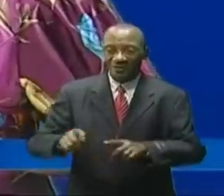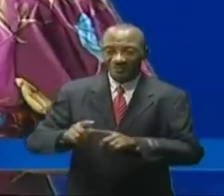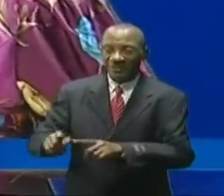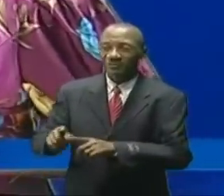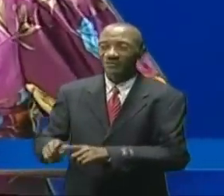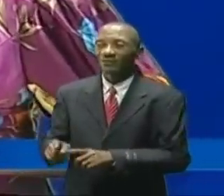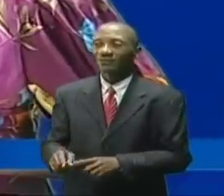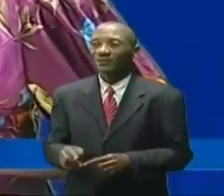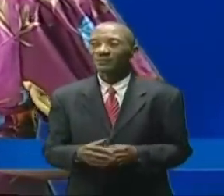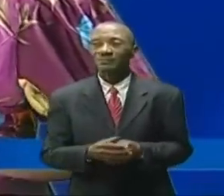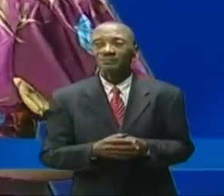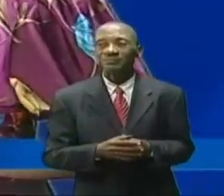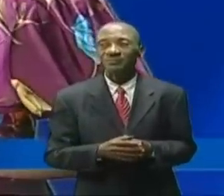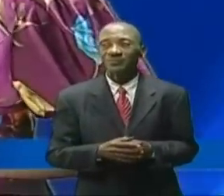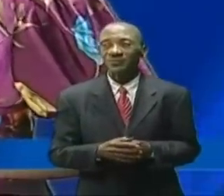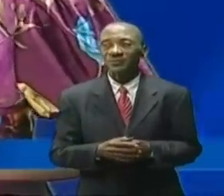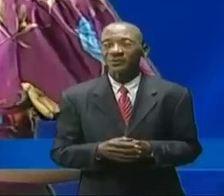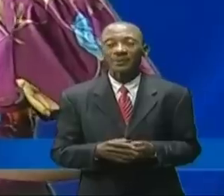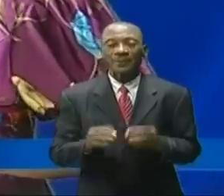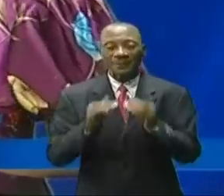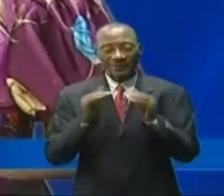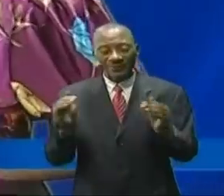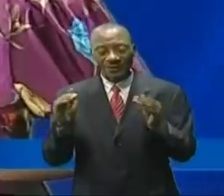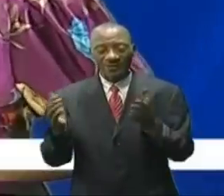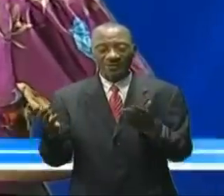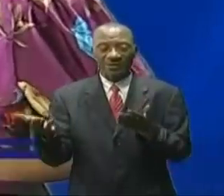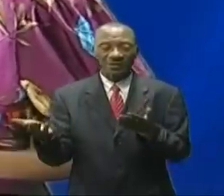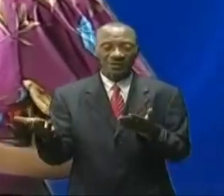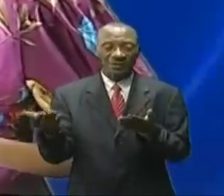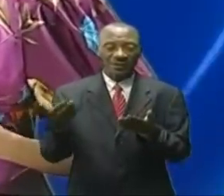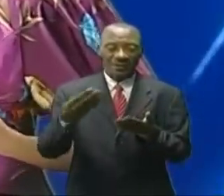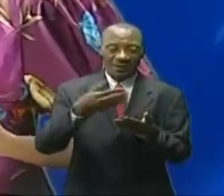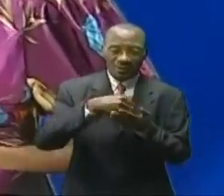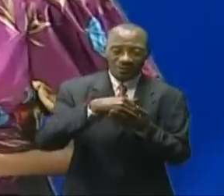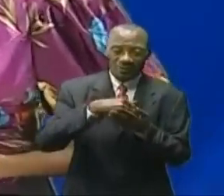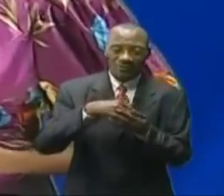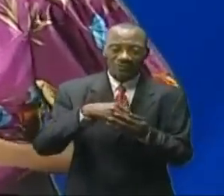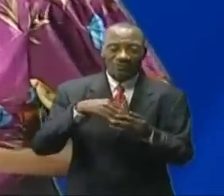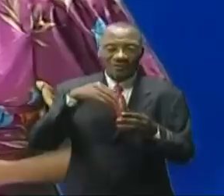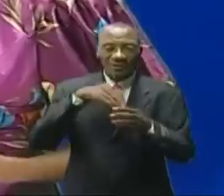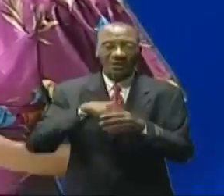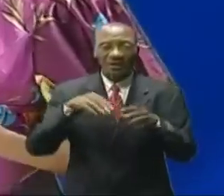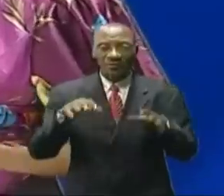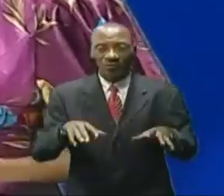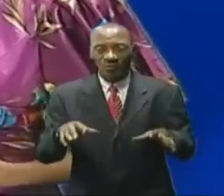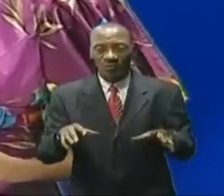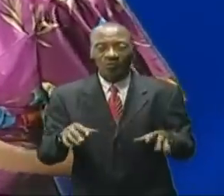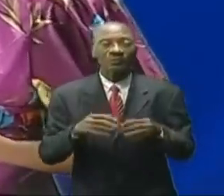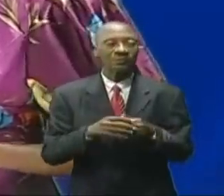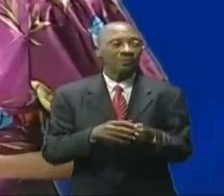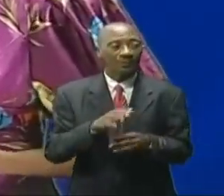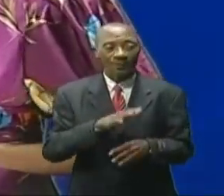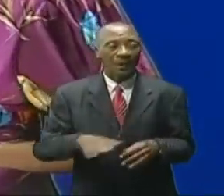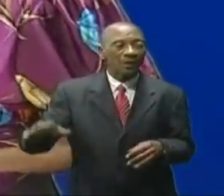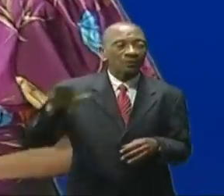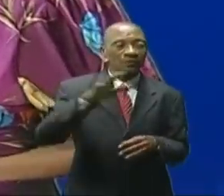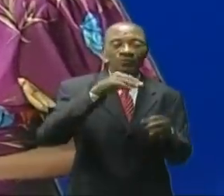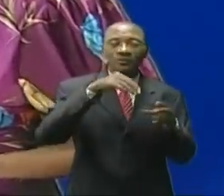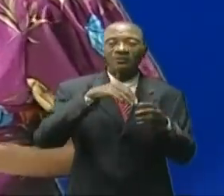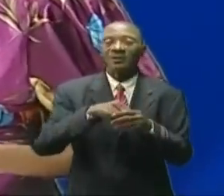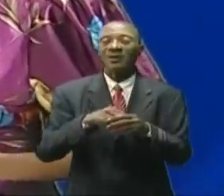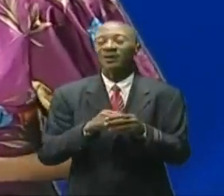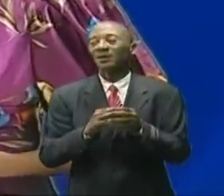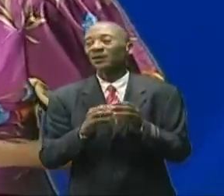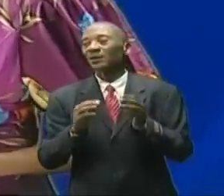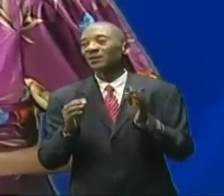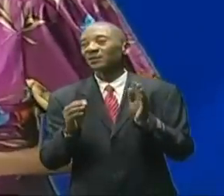à la génération qui va nous succéder des pensées positives par rapport à un Congo possible.